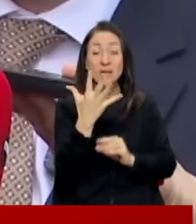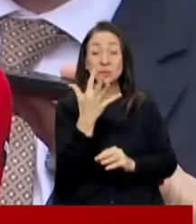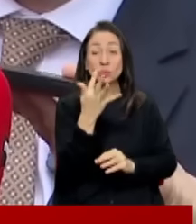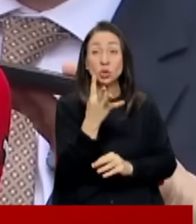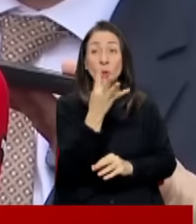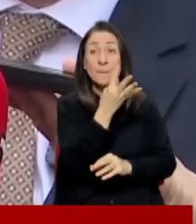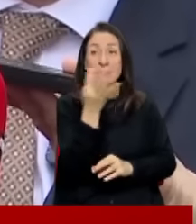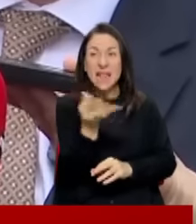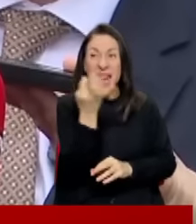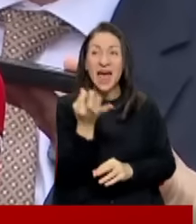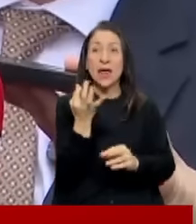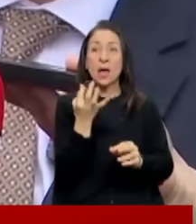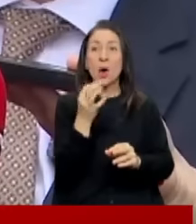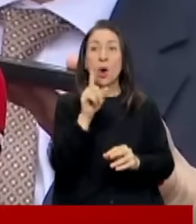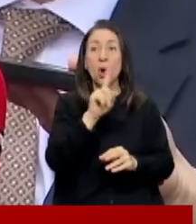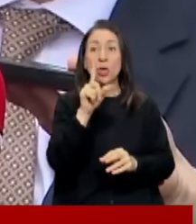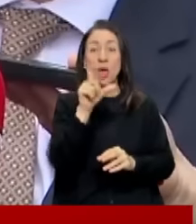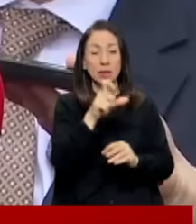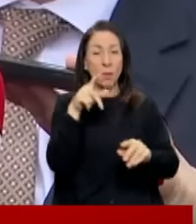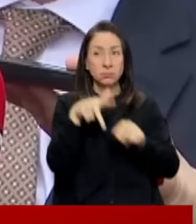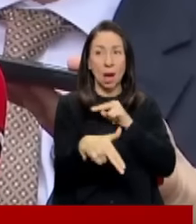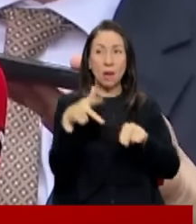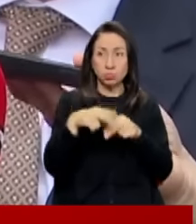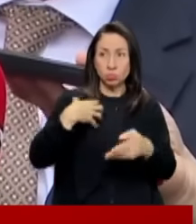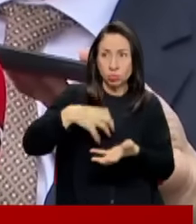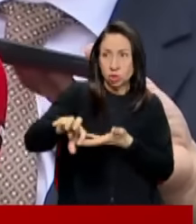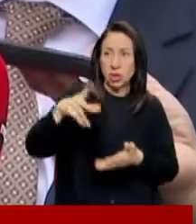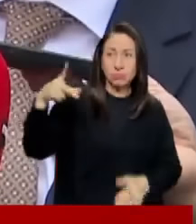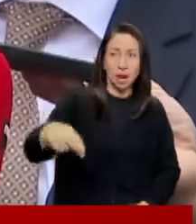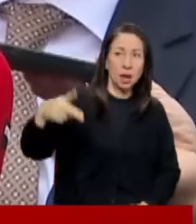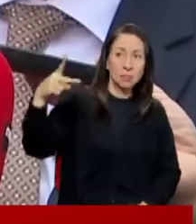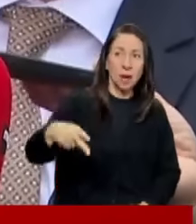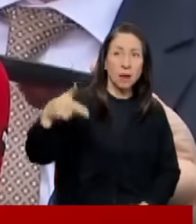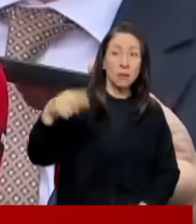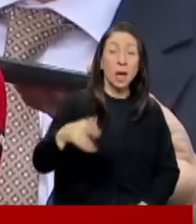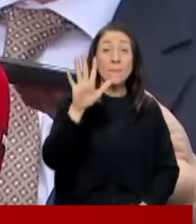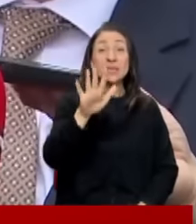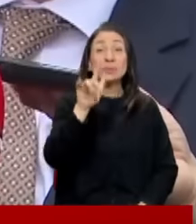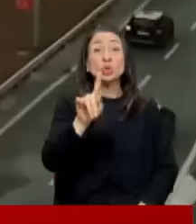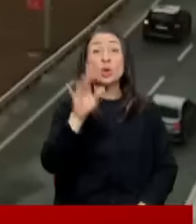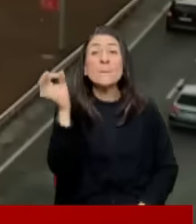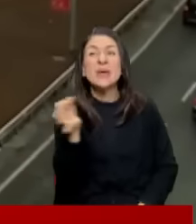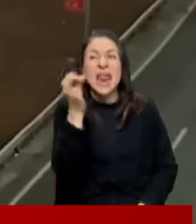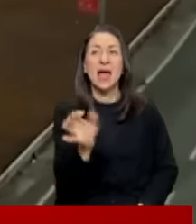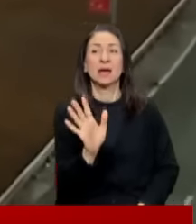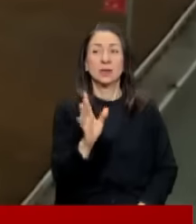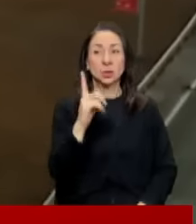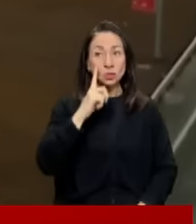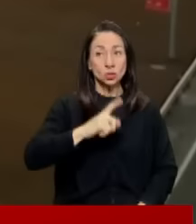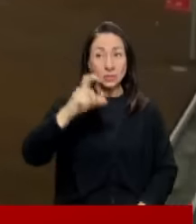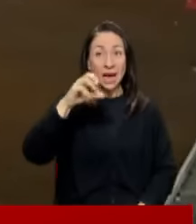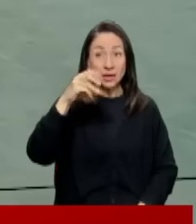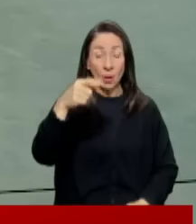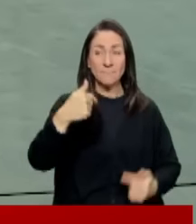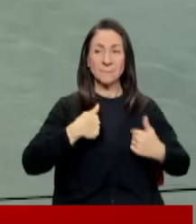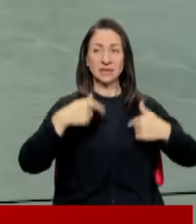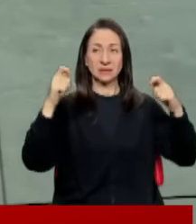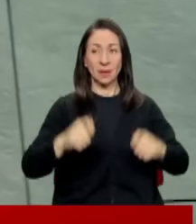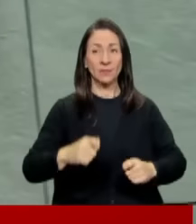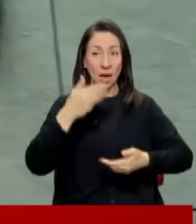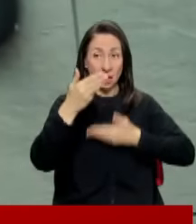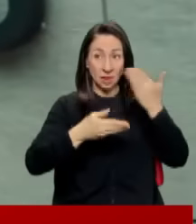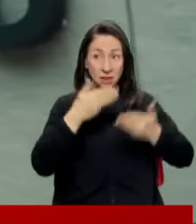5,5 milyar lirayı 10 ayda kestiler bütçemizde. 5,5 milyar lira. Cumhurbaşkanı Erdoğan biz yaptık